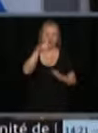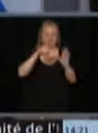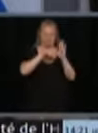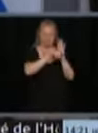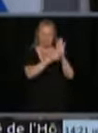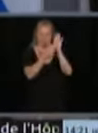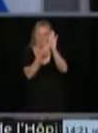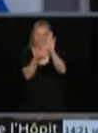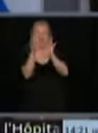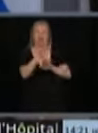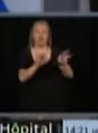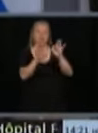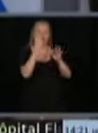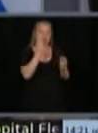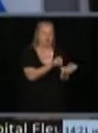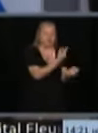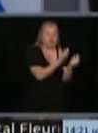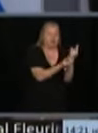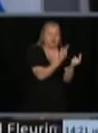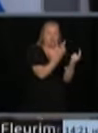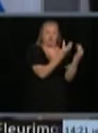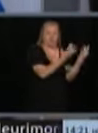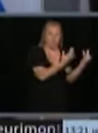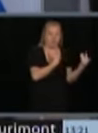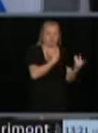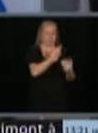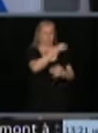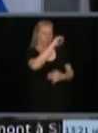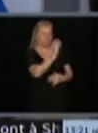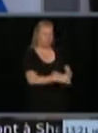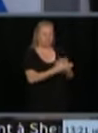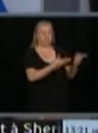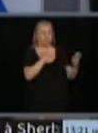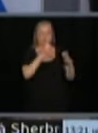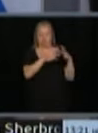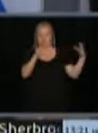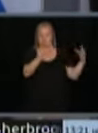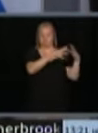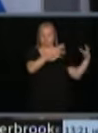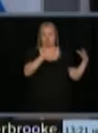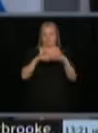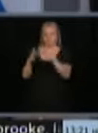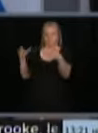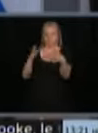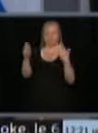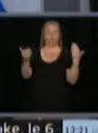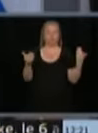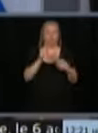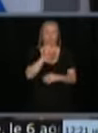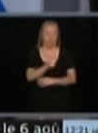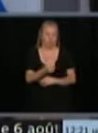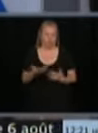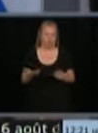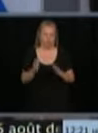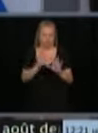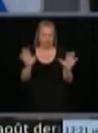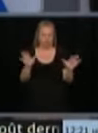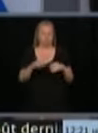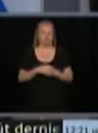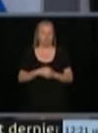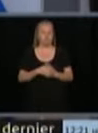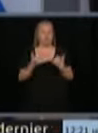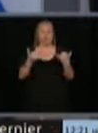sait actuellement, c'est que les gens... le vaccin fonctionne pour, je vous dirais, diminuer de façon